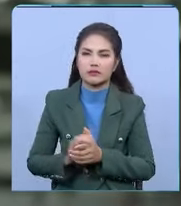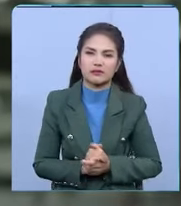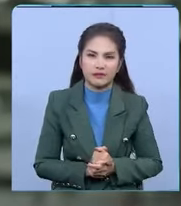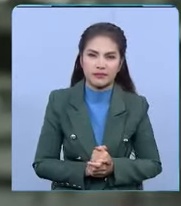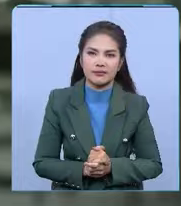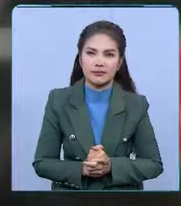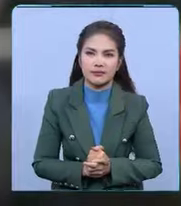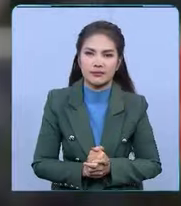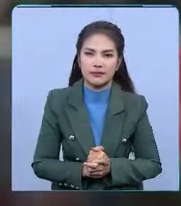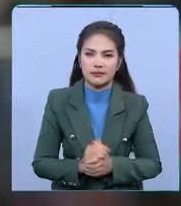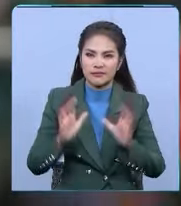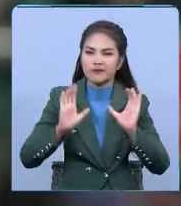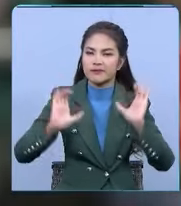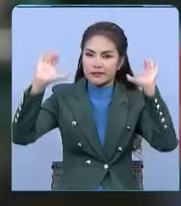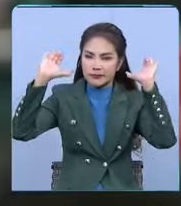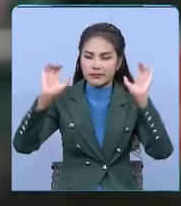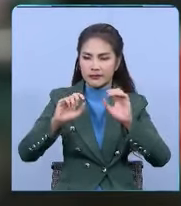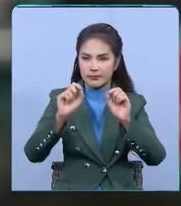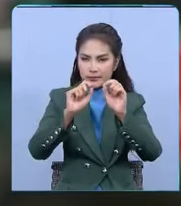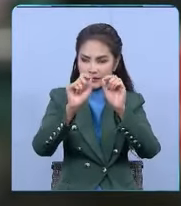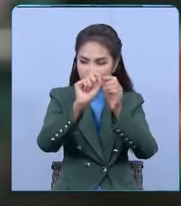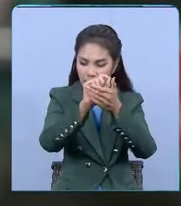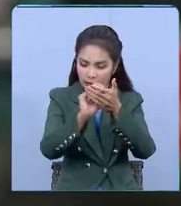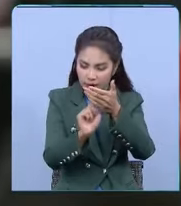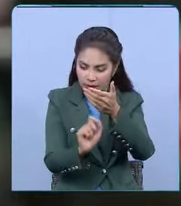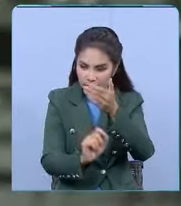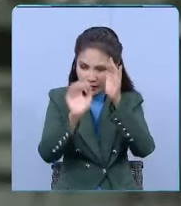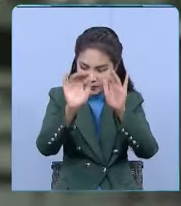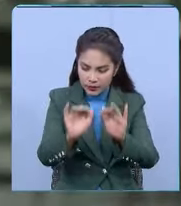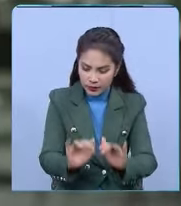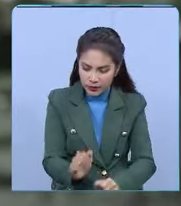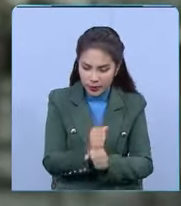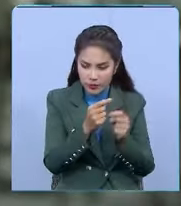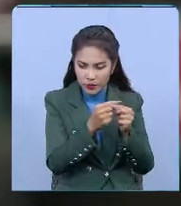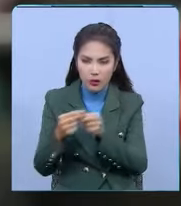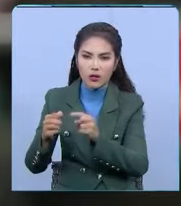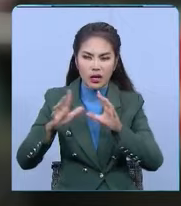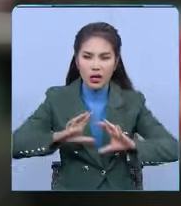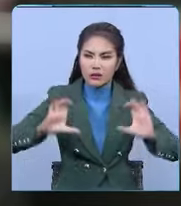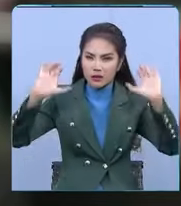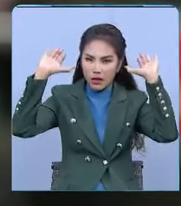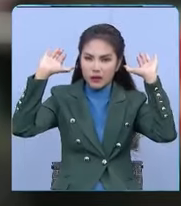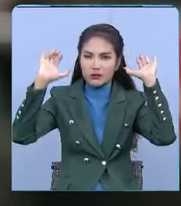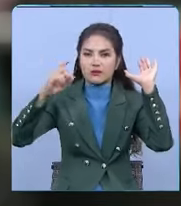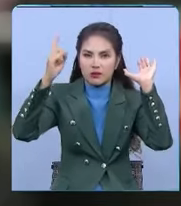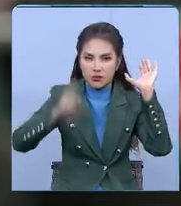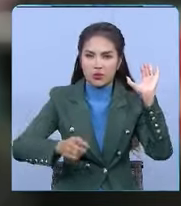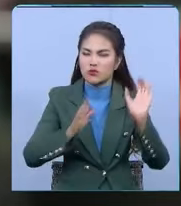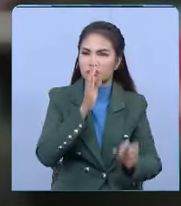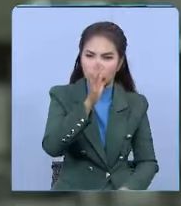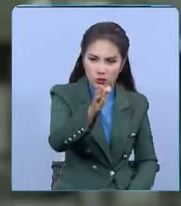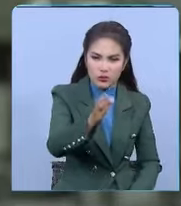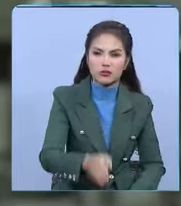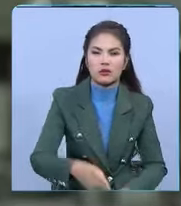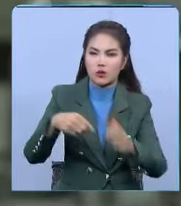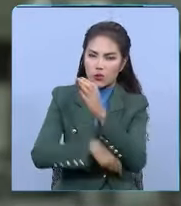รัฐเขียนนโยบายไปแล้วคนที่มาทำต่อไปก็คือข้าราชการจะต้องเป็นคนซื่อสัตย์สุจริตไม่คิด